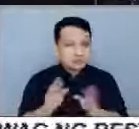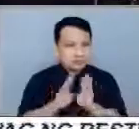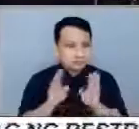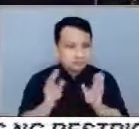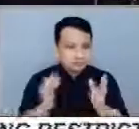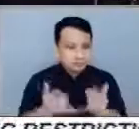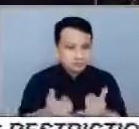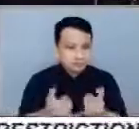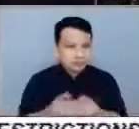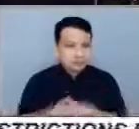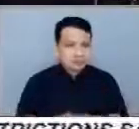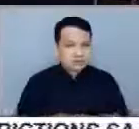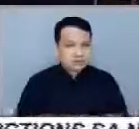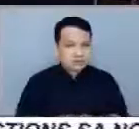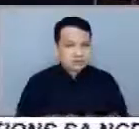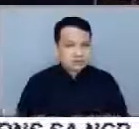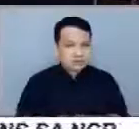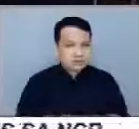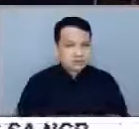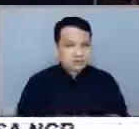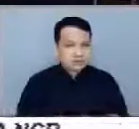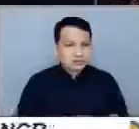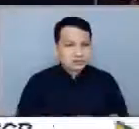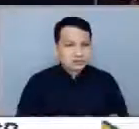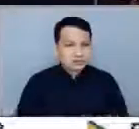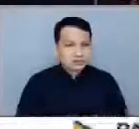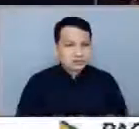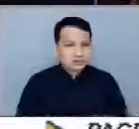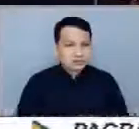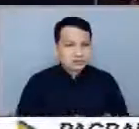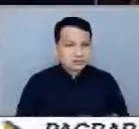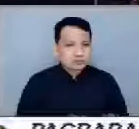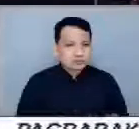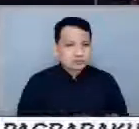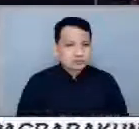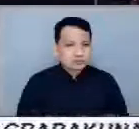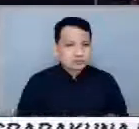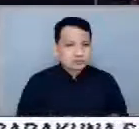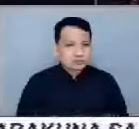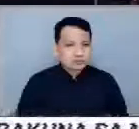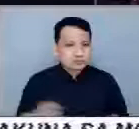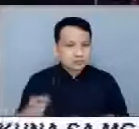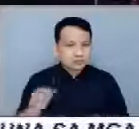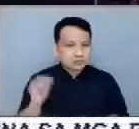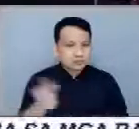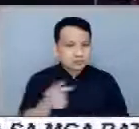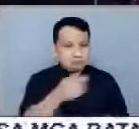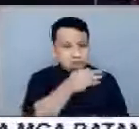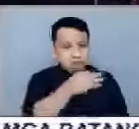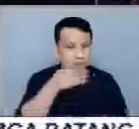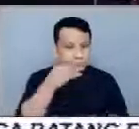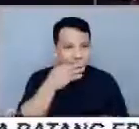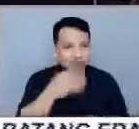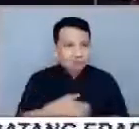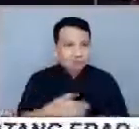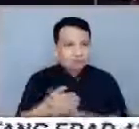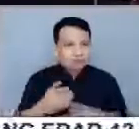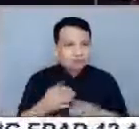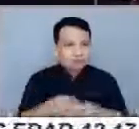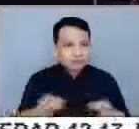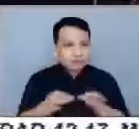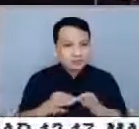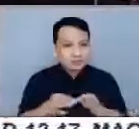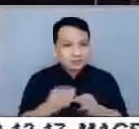sa police report, higit 2 milyong pisong alaga nagbariwana bricks na sabat sa Bantayan Province. Most